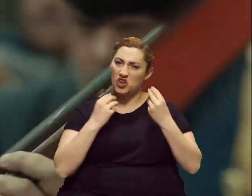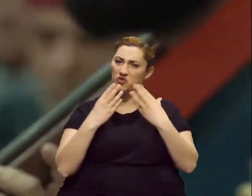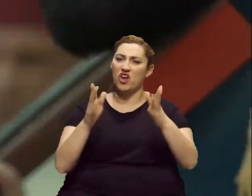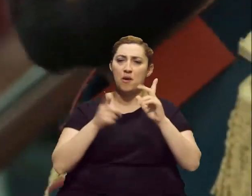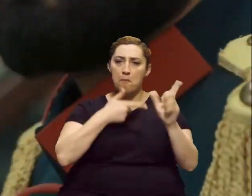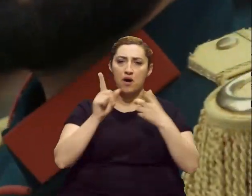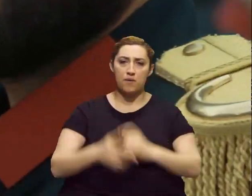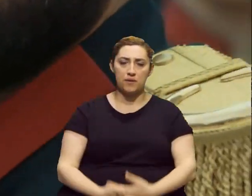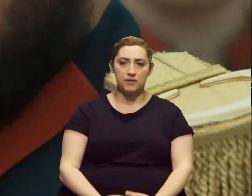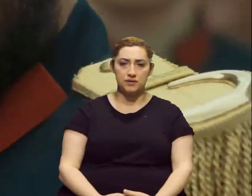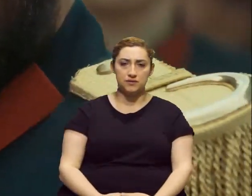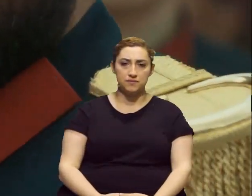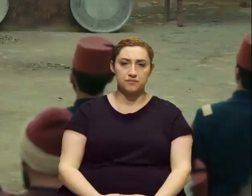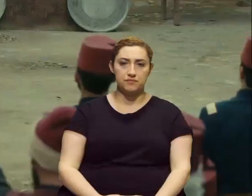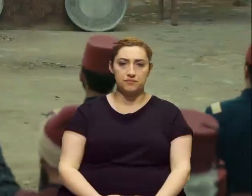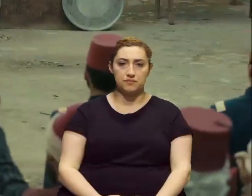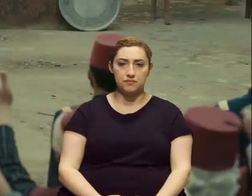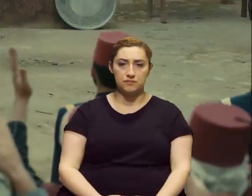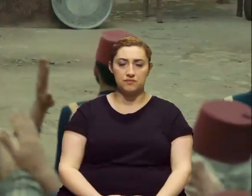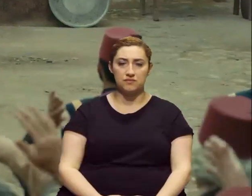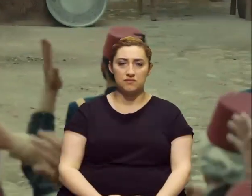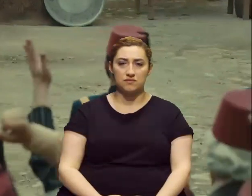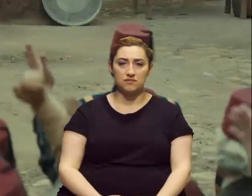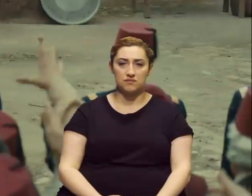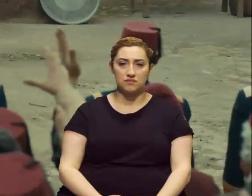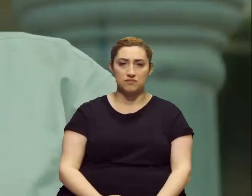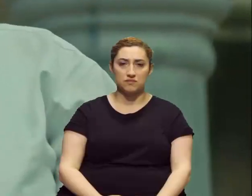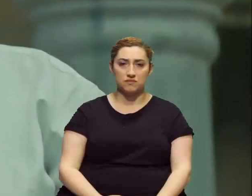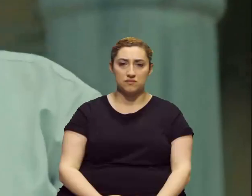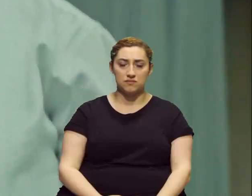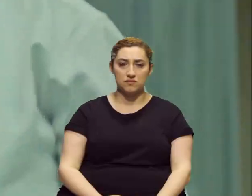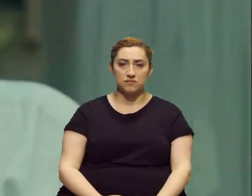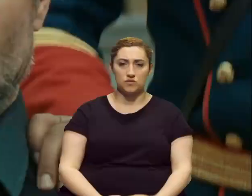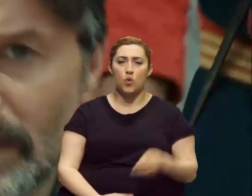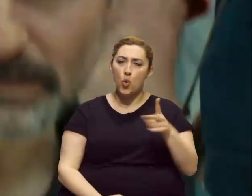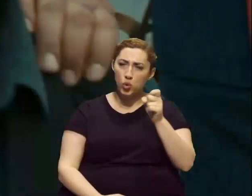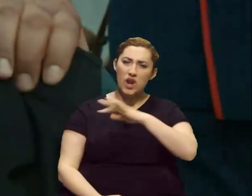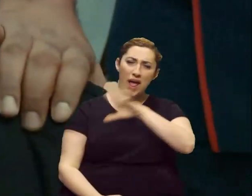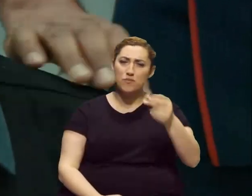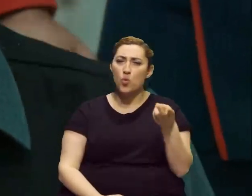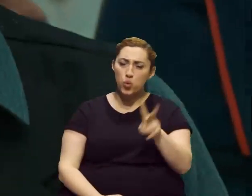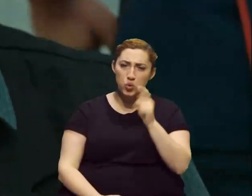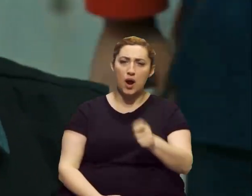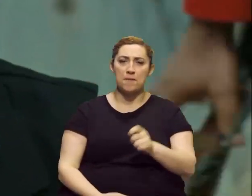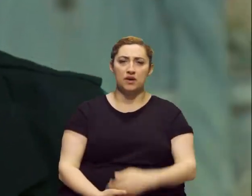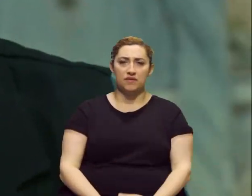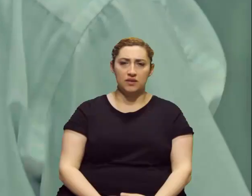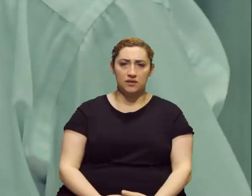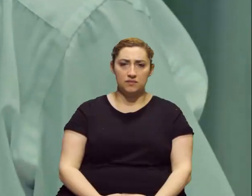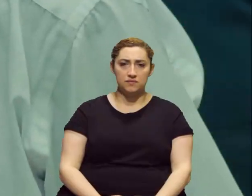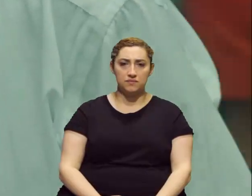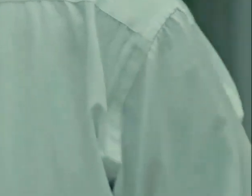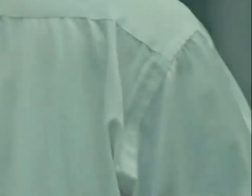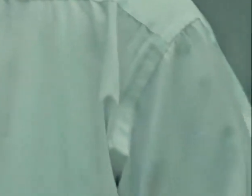yüzbaşının baş işaretiyle asker Akbar'la Yüce Efendi'yi omuzlarına basarak dizleri üzerine çöktürdü. Akbar'ın sakalları uzamış, Yüce